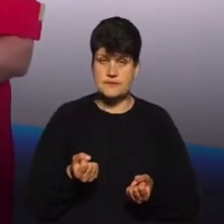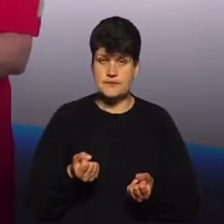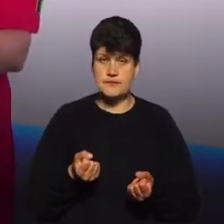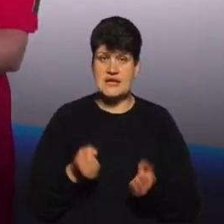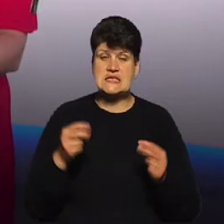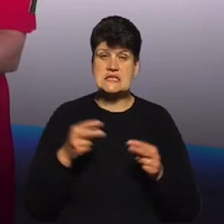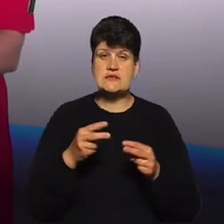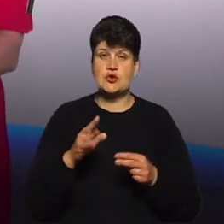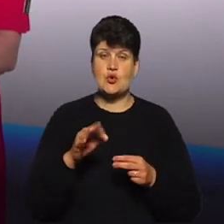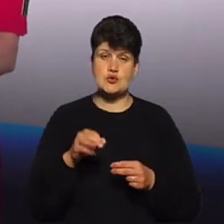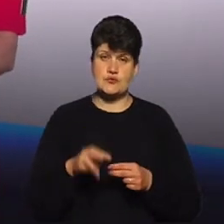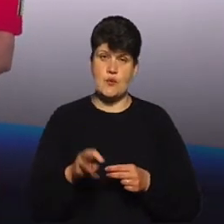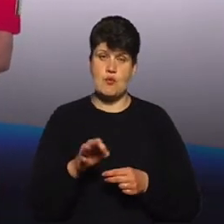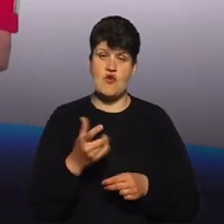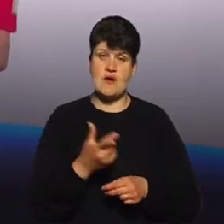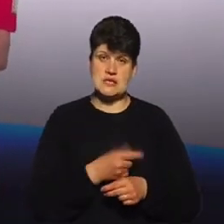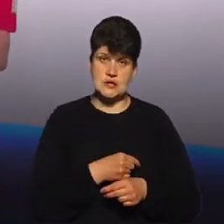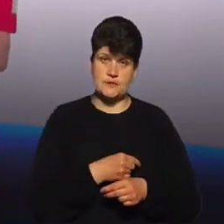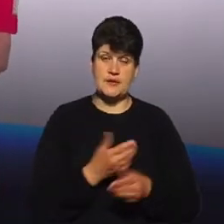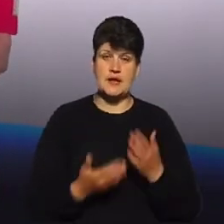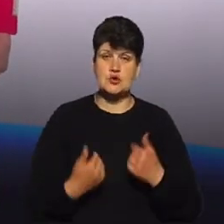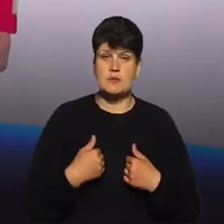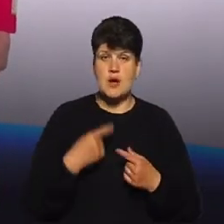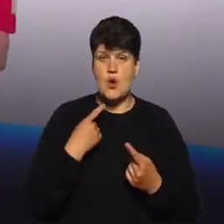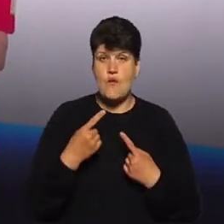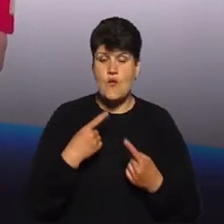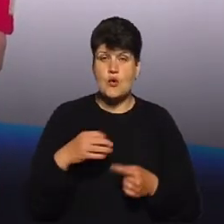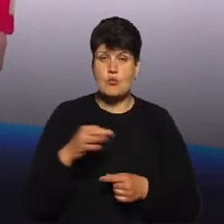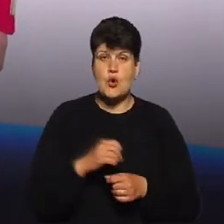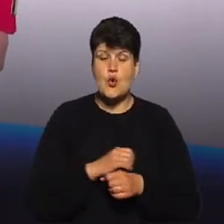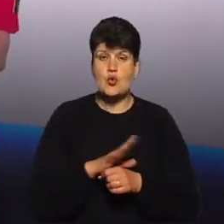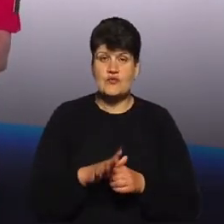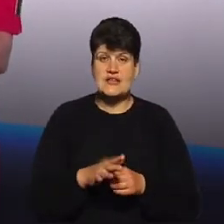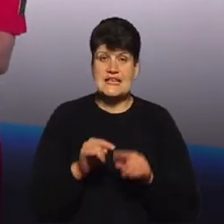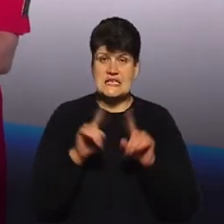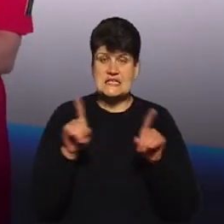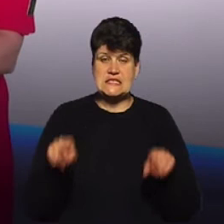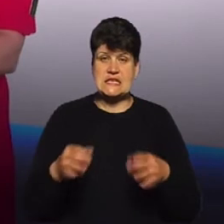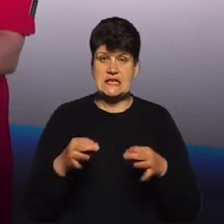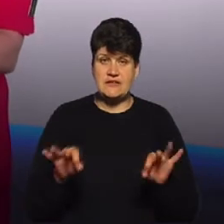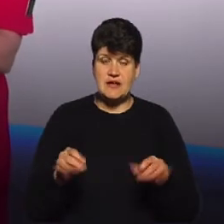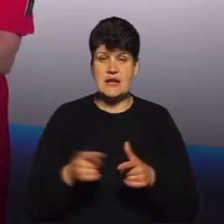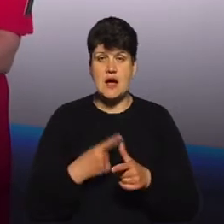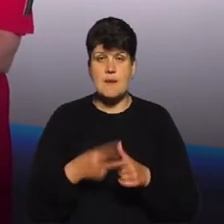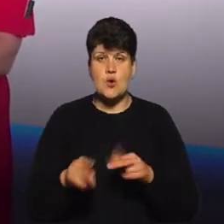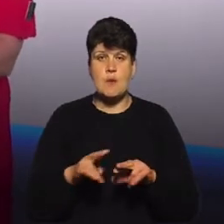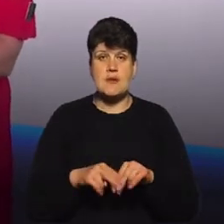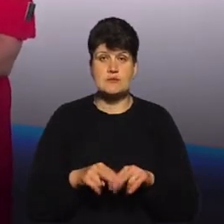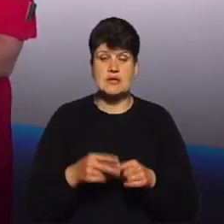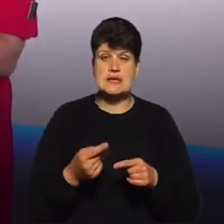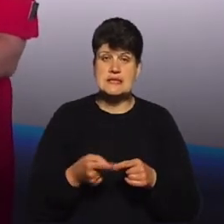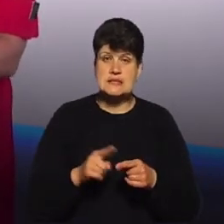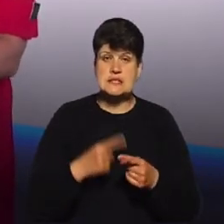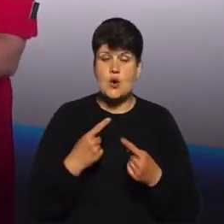вакцинацію. Якщо ми говоримо про ковідні сертифікати або паспорти, це обговорюється в межах Євросоюзу